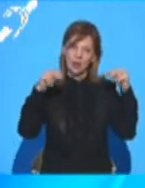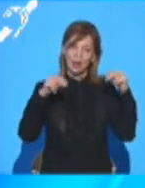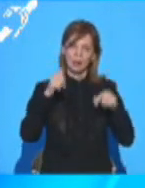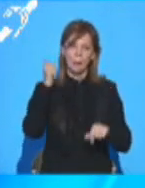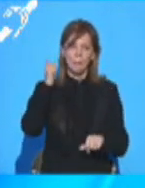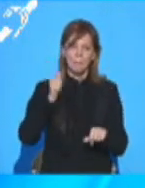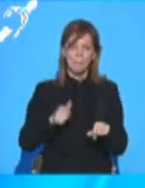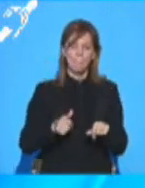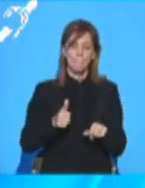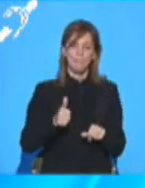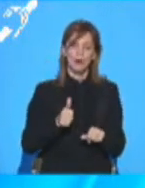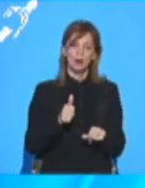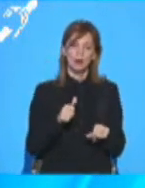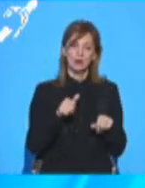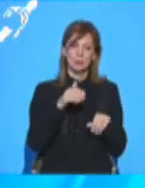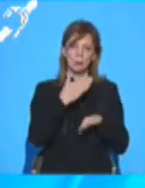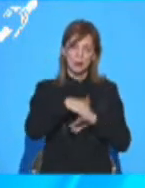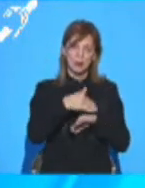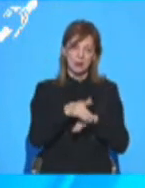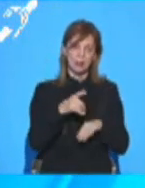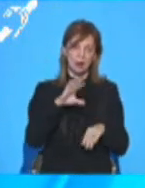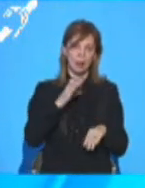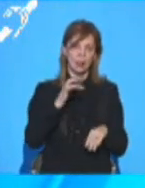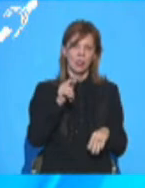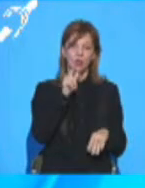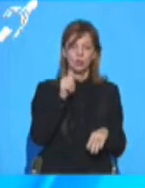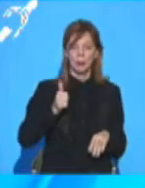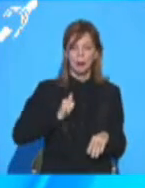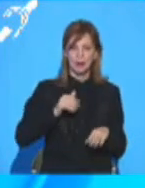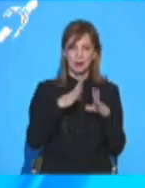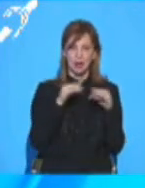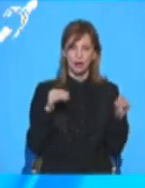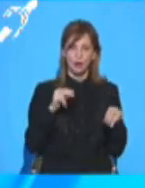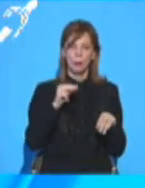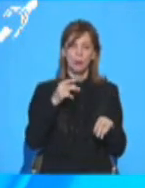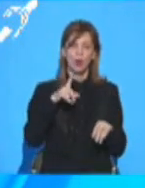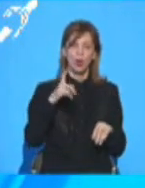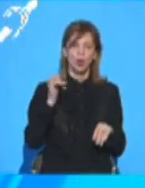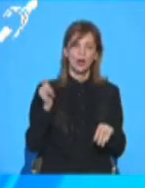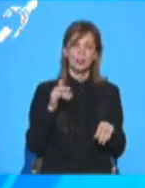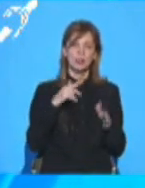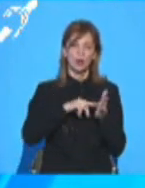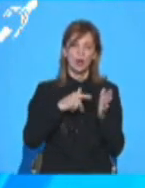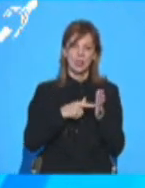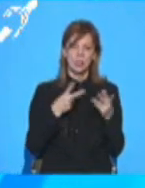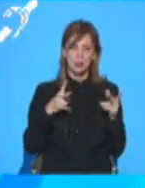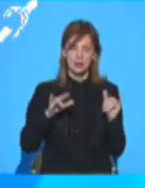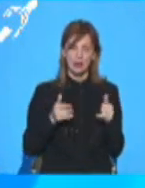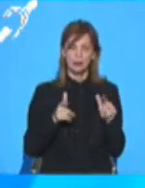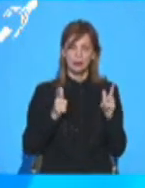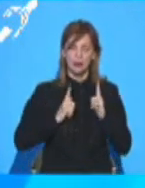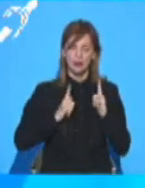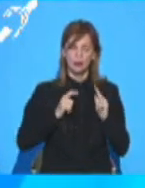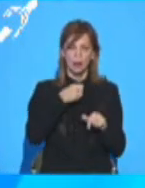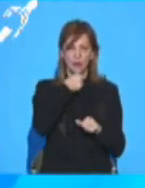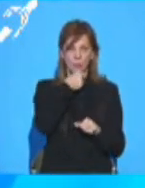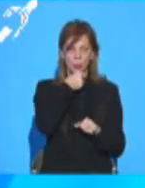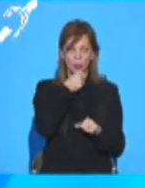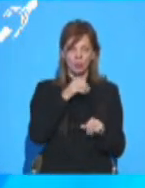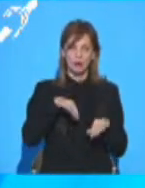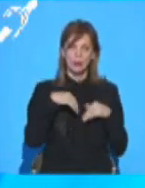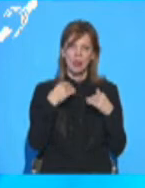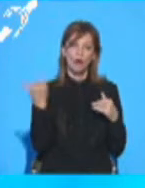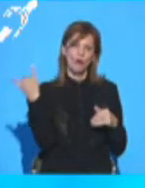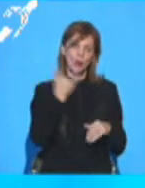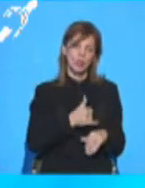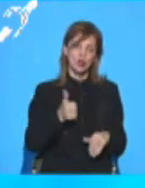pas de defilare pe străzile din Caracal, unde militari români, polonezi și macedoneni au organizat un eveniment în așteptarea lui Moș Crăciun. Lor li s-au